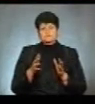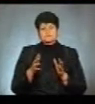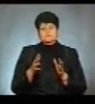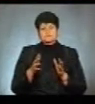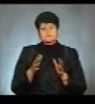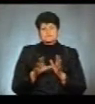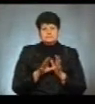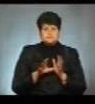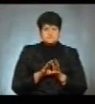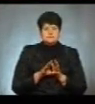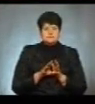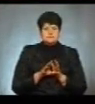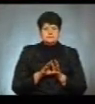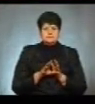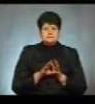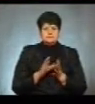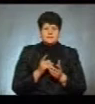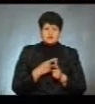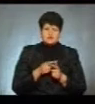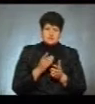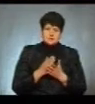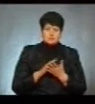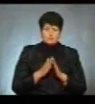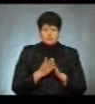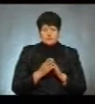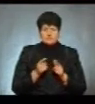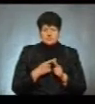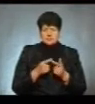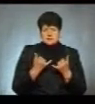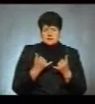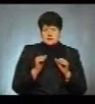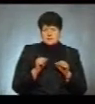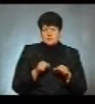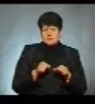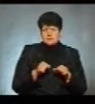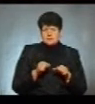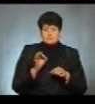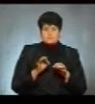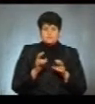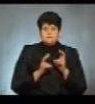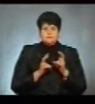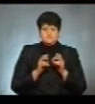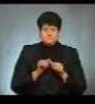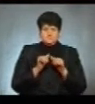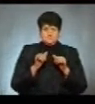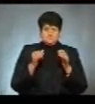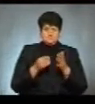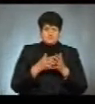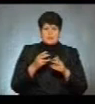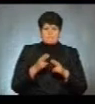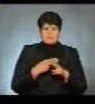80% електроенергія. Власне, чи є такі передумови, чи може зараз приватне підприємство піднімати будь-які ціни